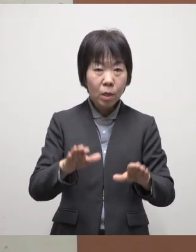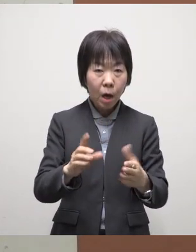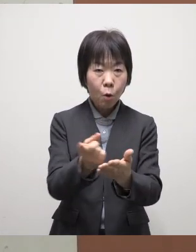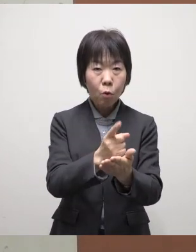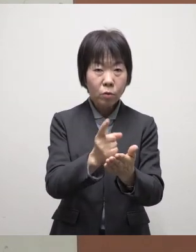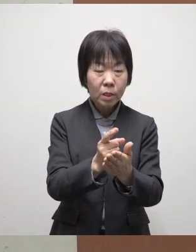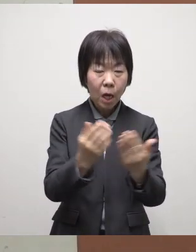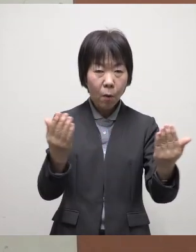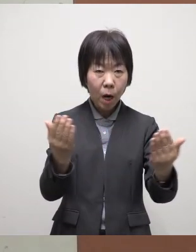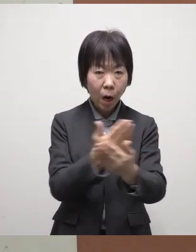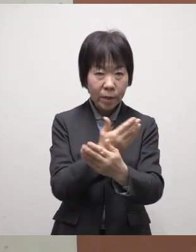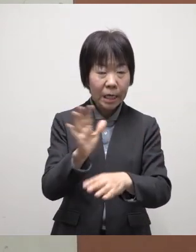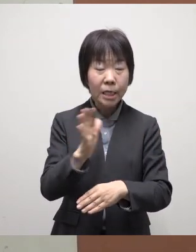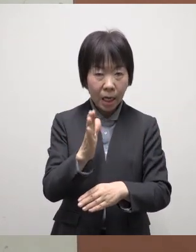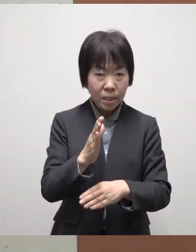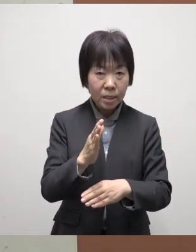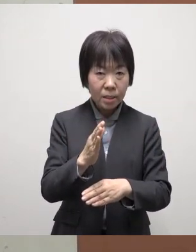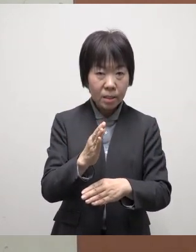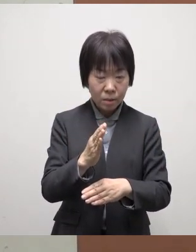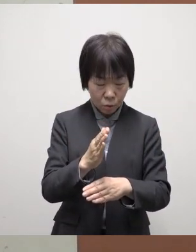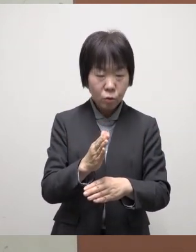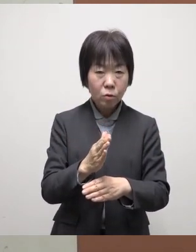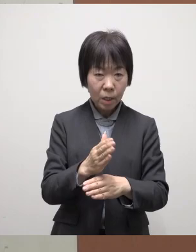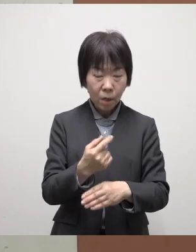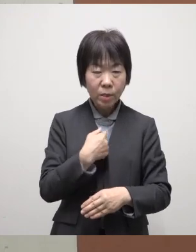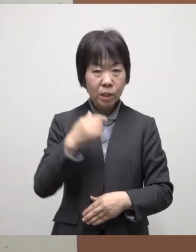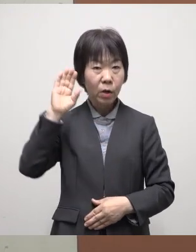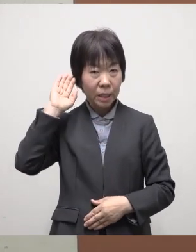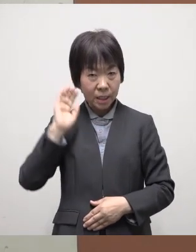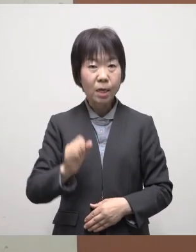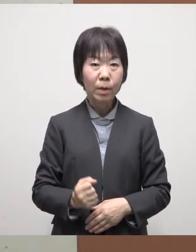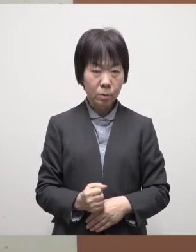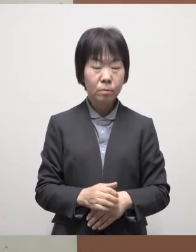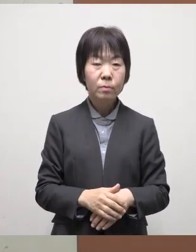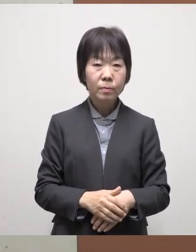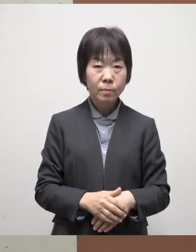方向性は変わっていないとということで伺っております